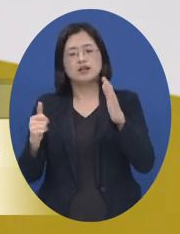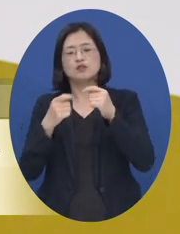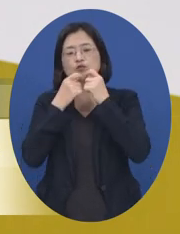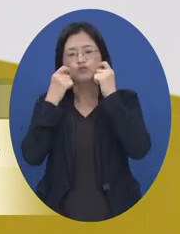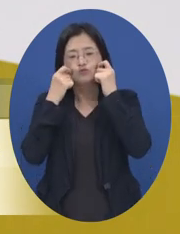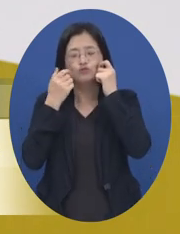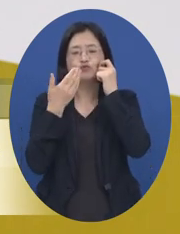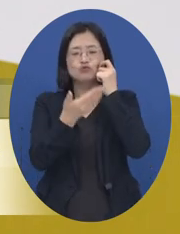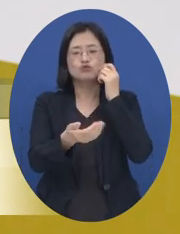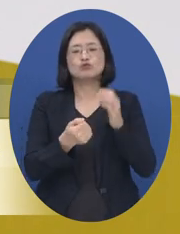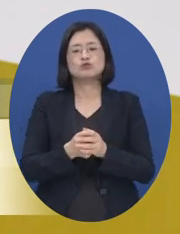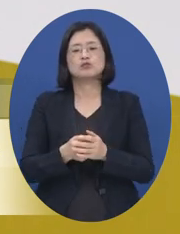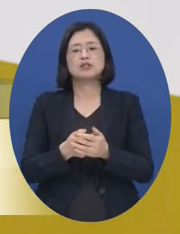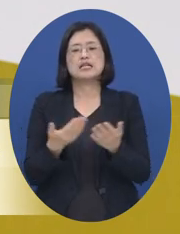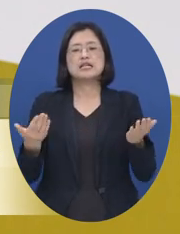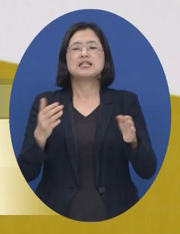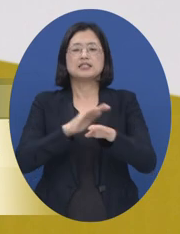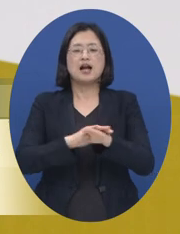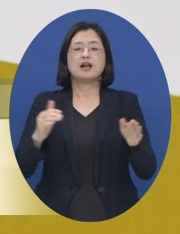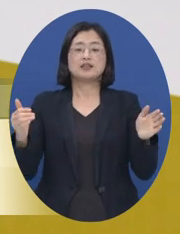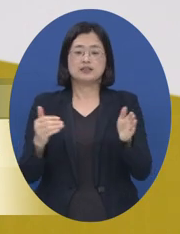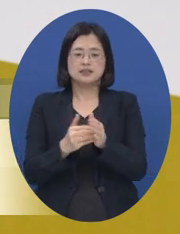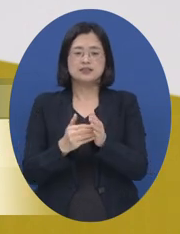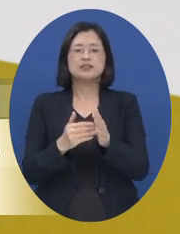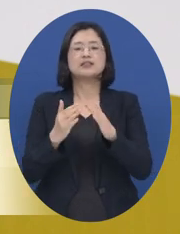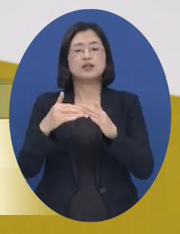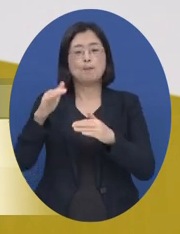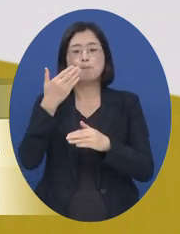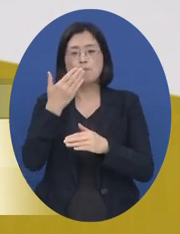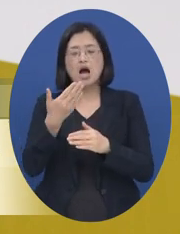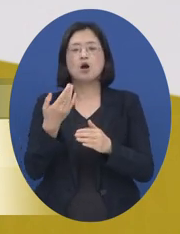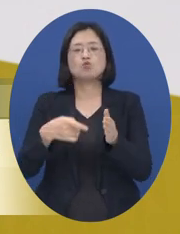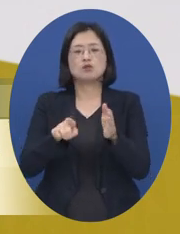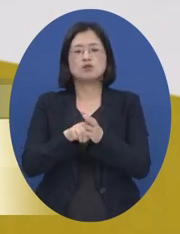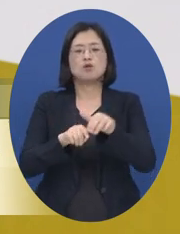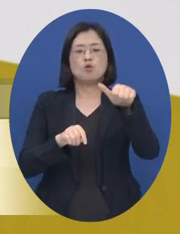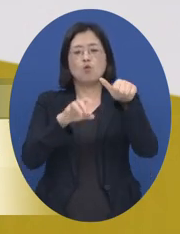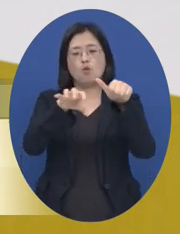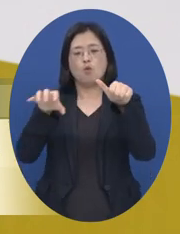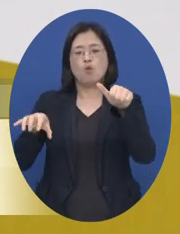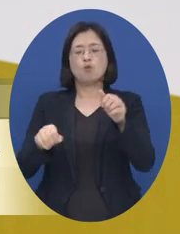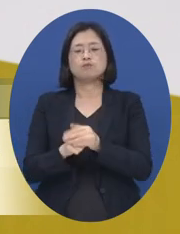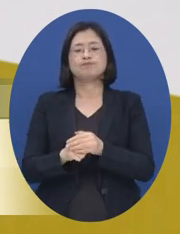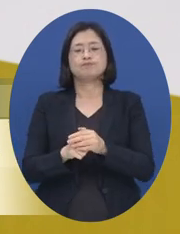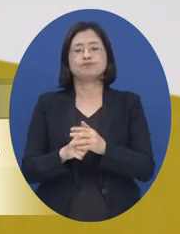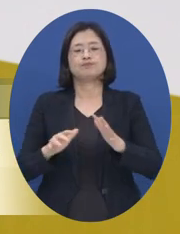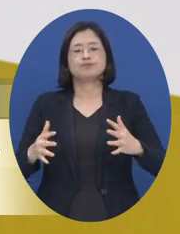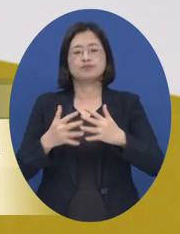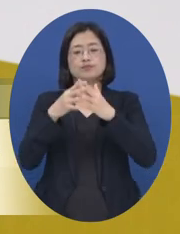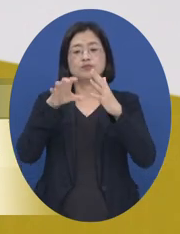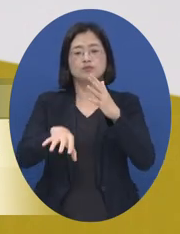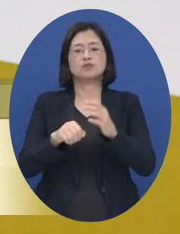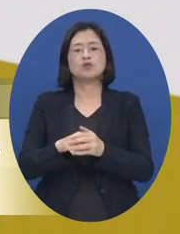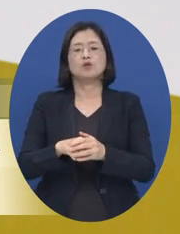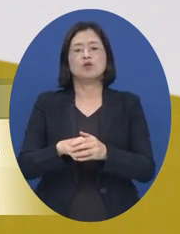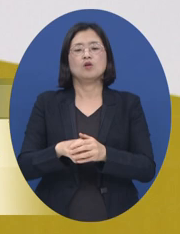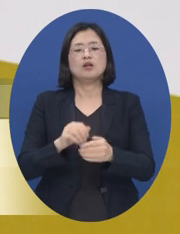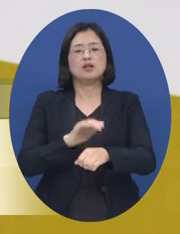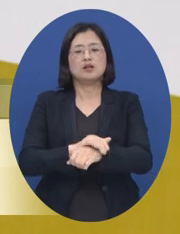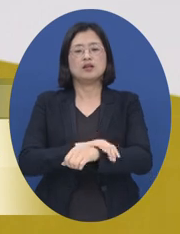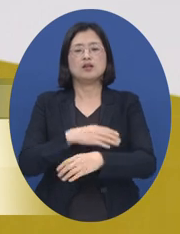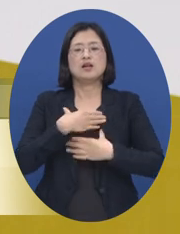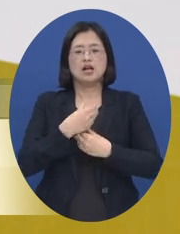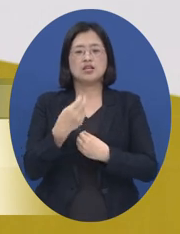안전하게 표현할 수 있도록 5개 권역에 건설현장 노동 안전 지킴이 를 시범 운영하고